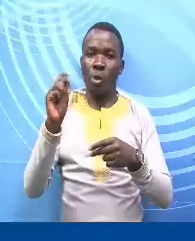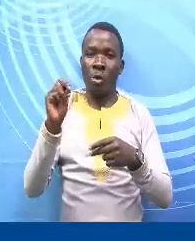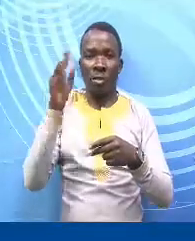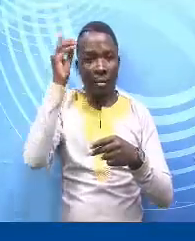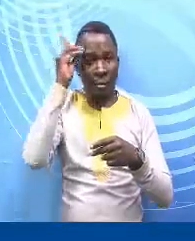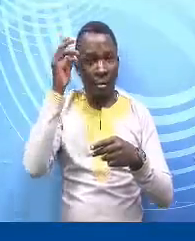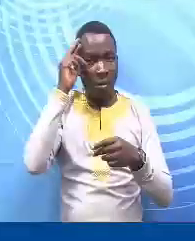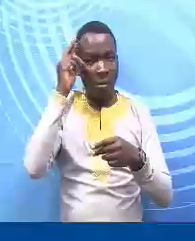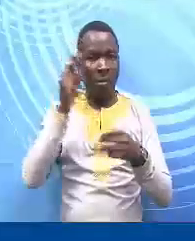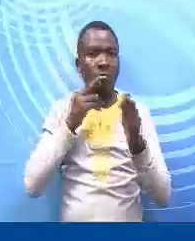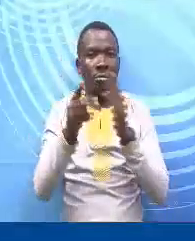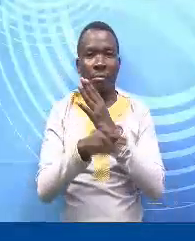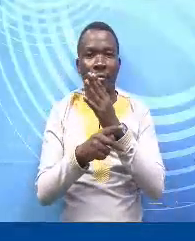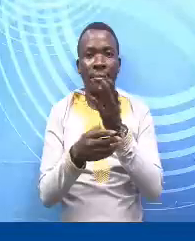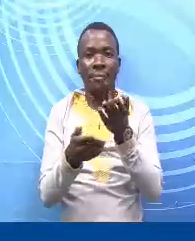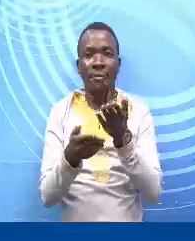y'Amajyepfo